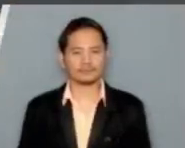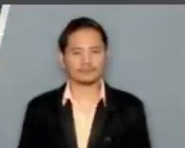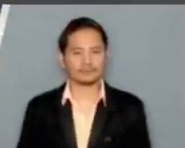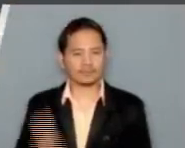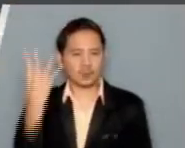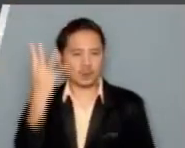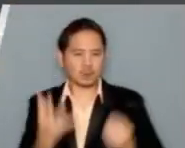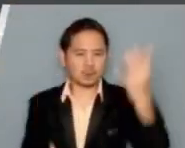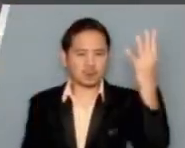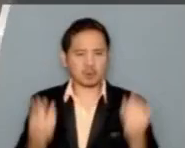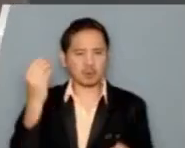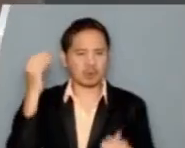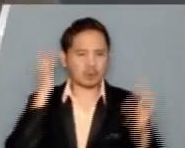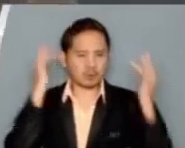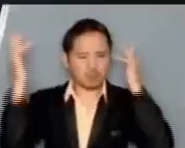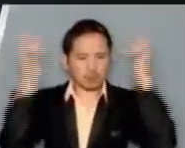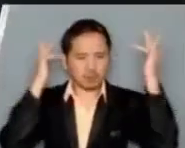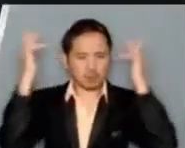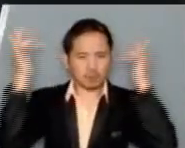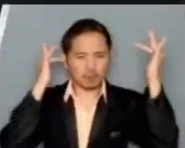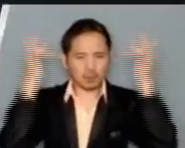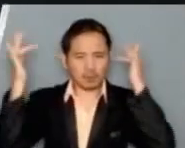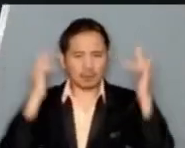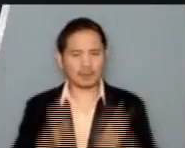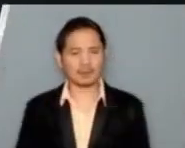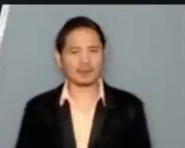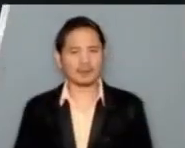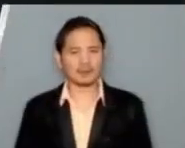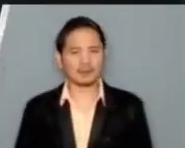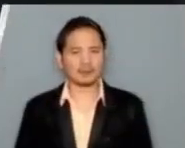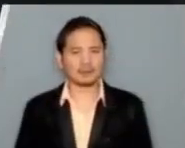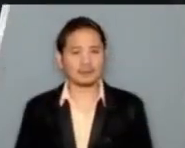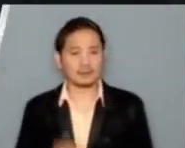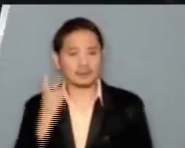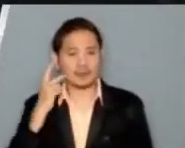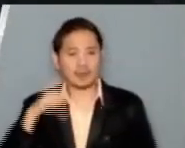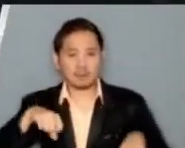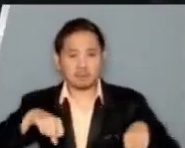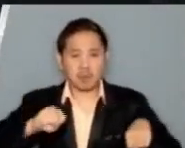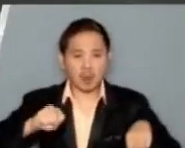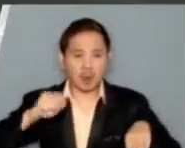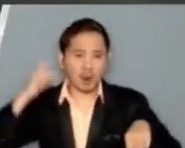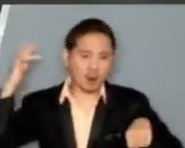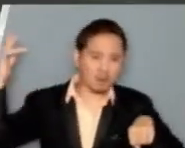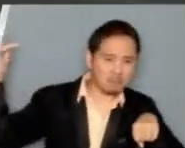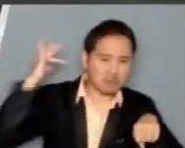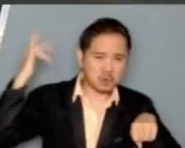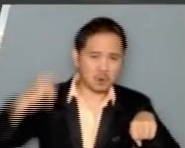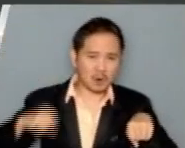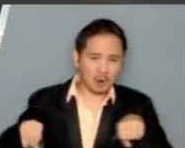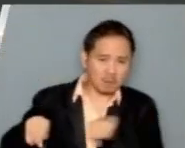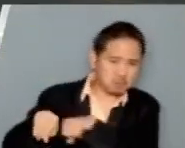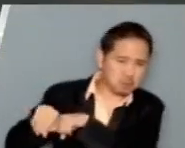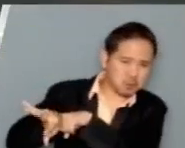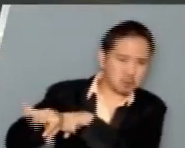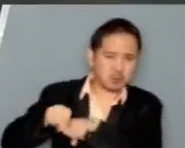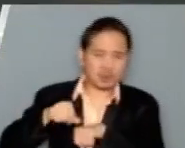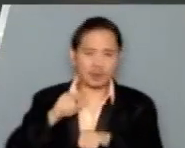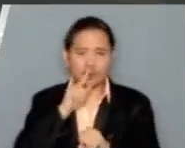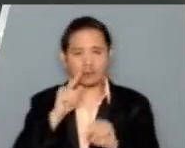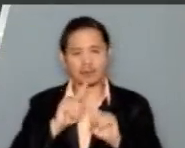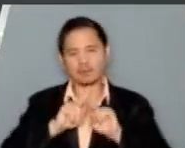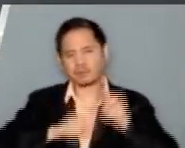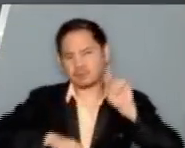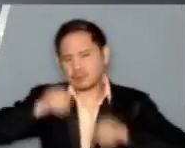taon mga sasakyang nagsisi mga motor na maiingay sinabayan pa ng mga makukulay at maiingay